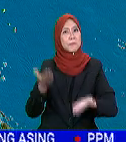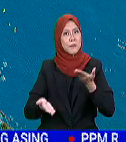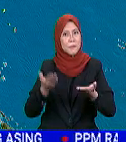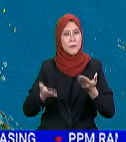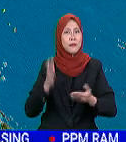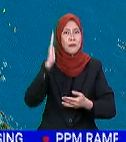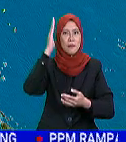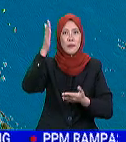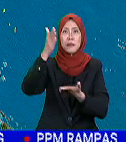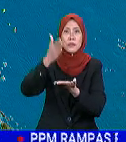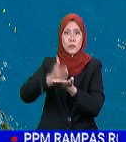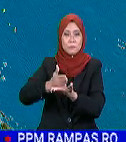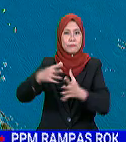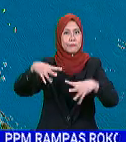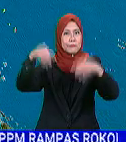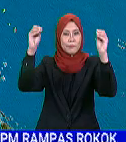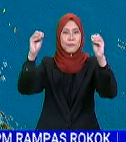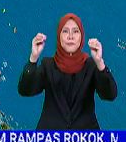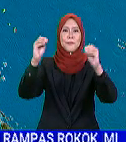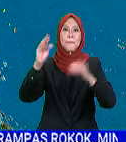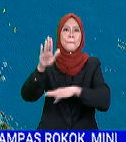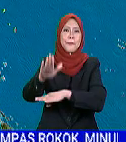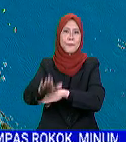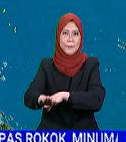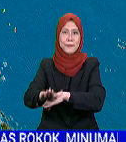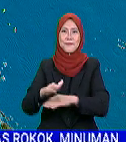akan beransur pulih menjelang lewat petang nanti.